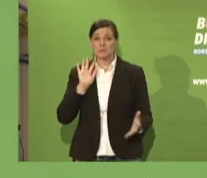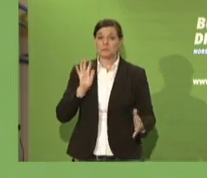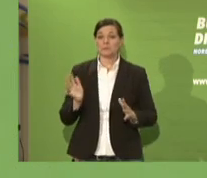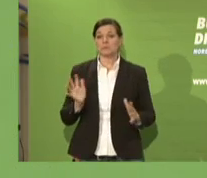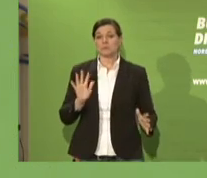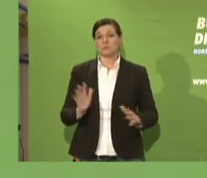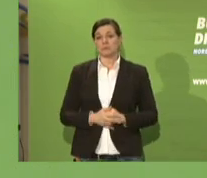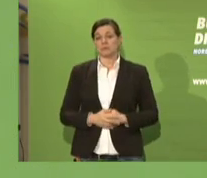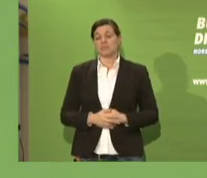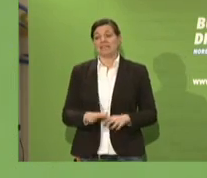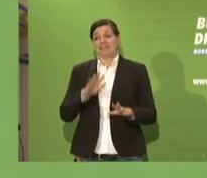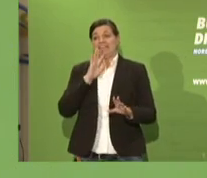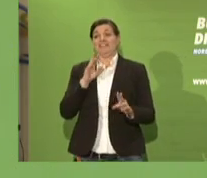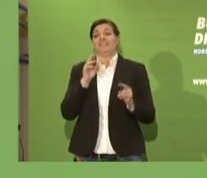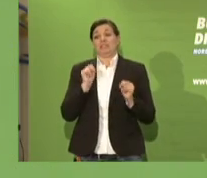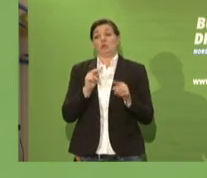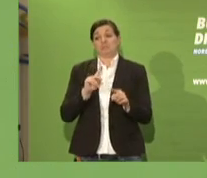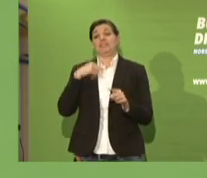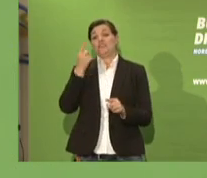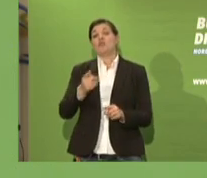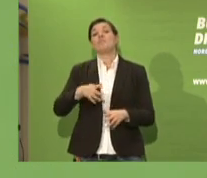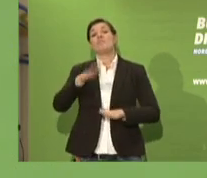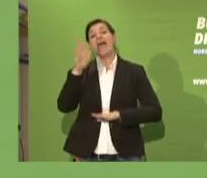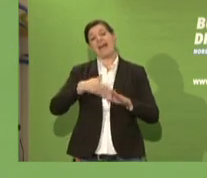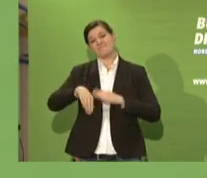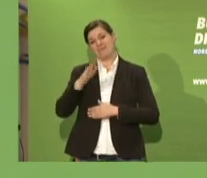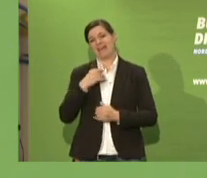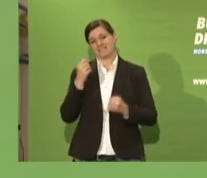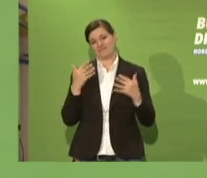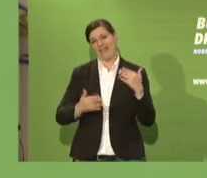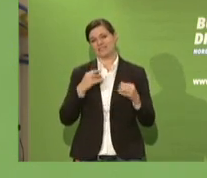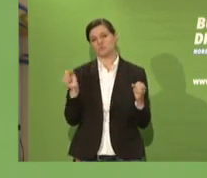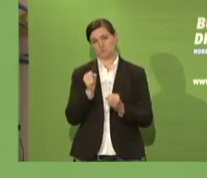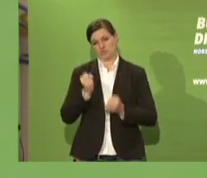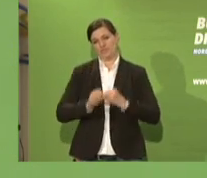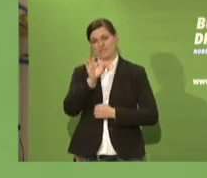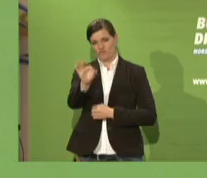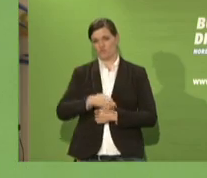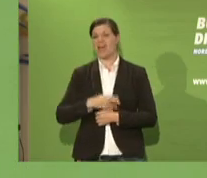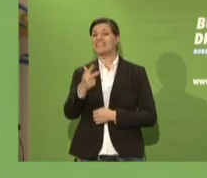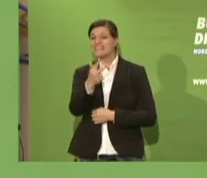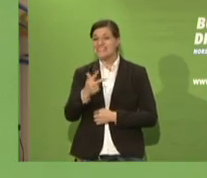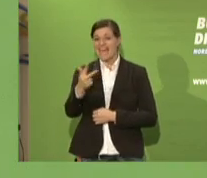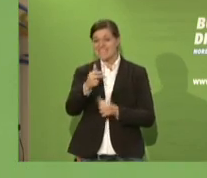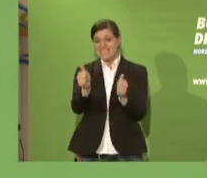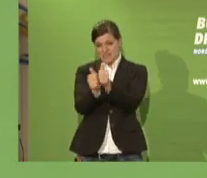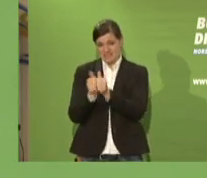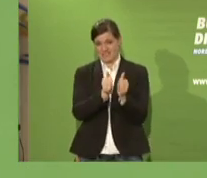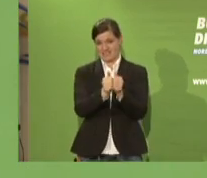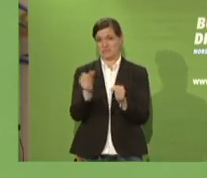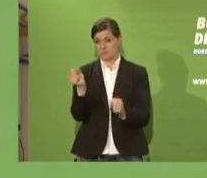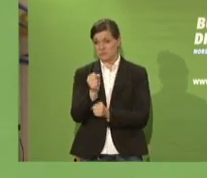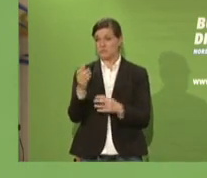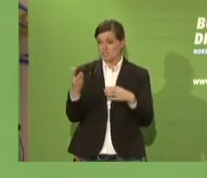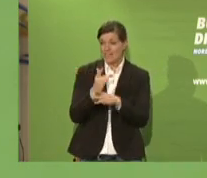good luck für eure schwierigen Mehrheitsverhältnisse. Das wird sicher nicht einfach da, in so einem Dreierbündnis wirklich zum Erfolg